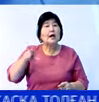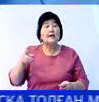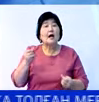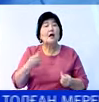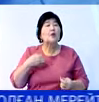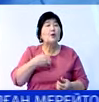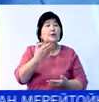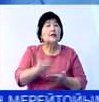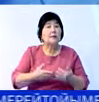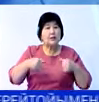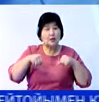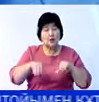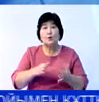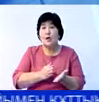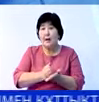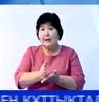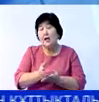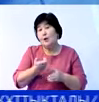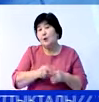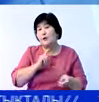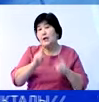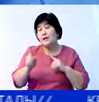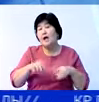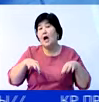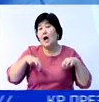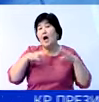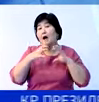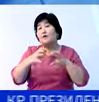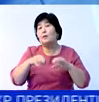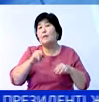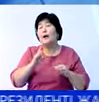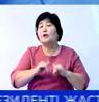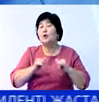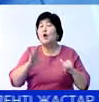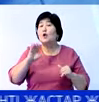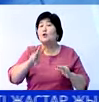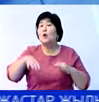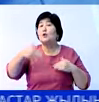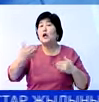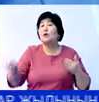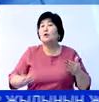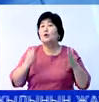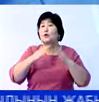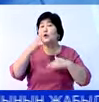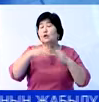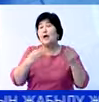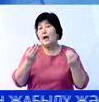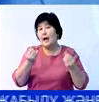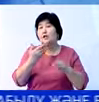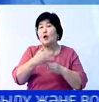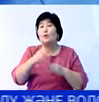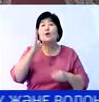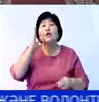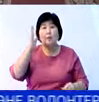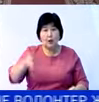өзекті мәселелерді шешуге бағыттады. Сондай-ақ сессияда автобус паркін ұлғайтуға және сол жағалаудағы тұрғын үйлерді салуға қаржы бөлінетін